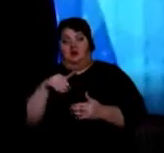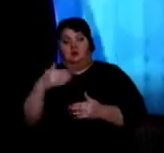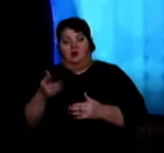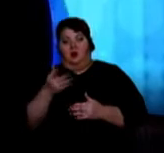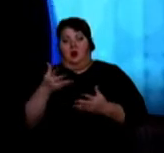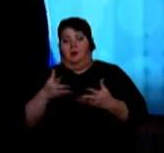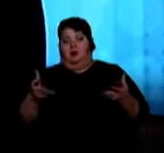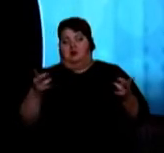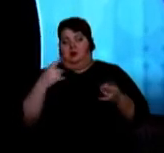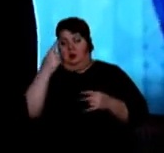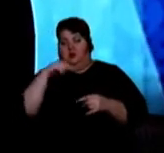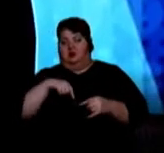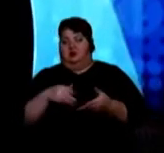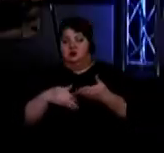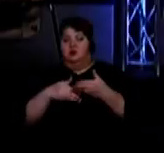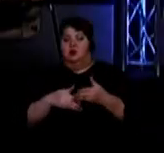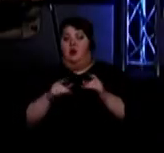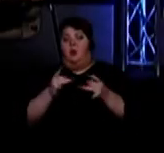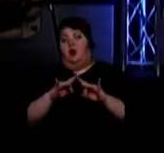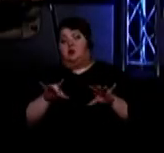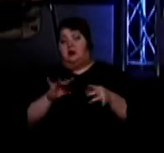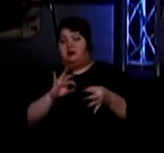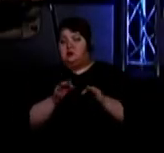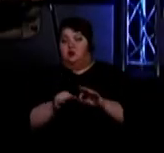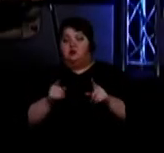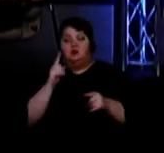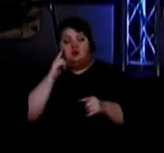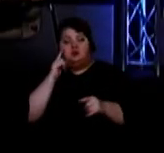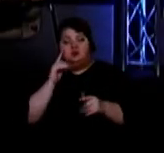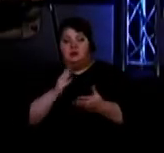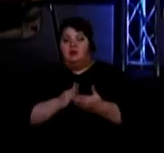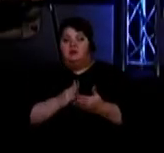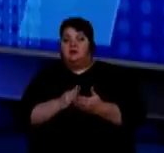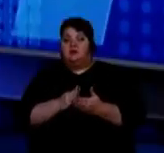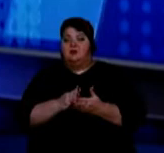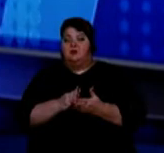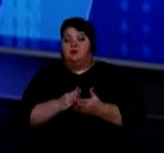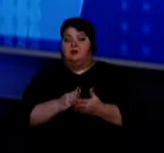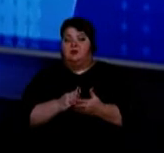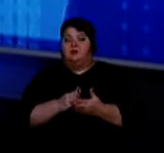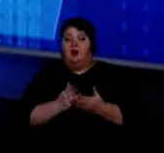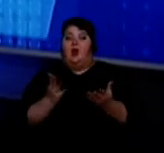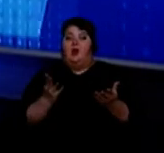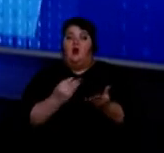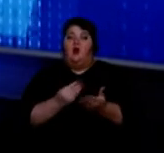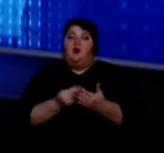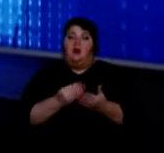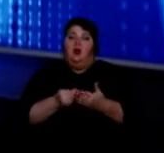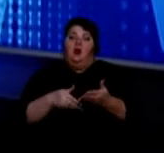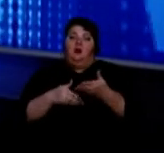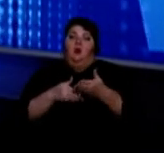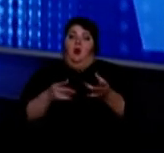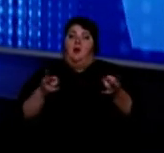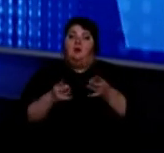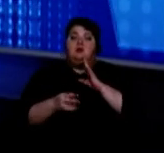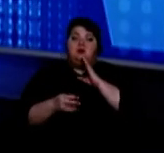більше їм потрібна психологічна допомога. Розкажіть про це докладніше, що ви мали на увазі. Так. Якої матеріальної допомоги потребують